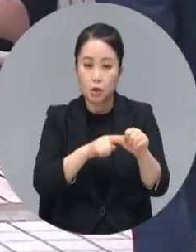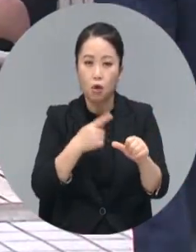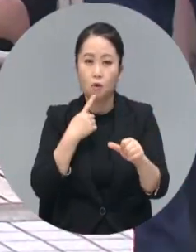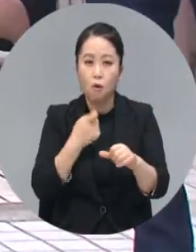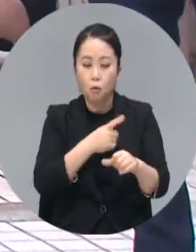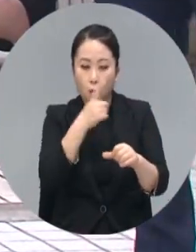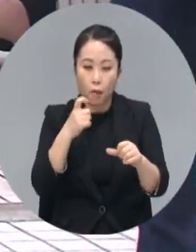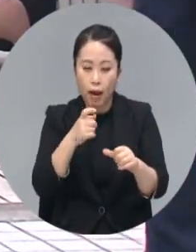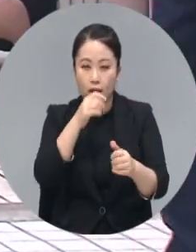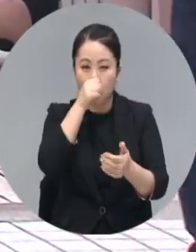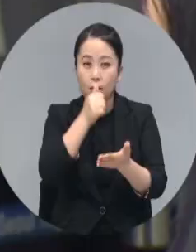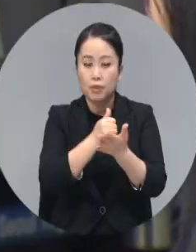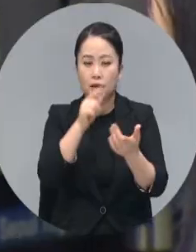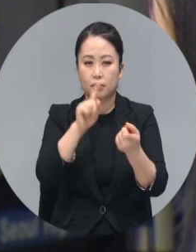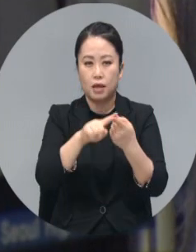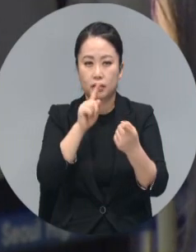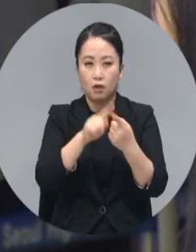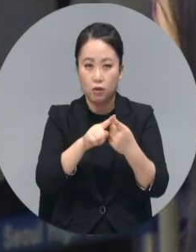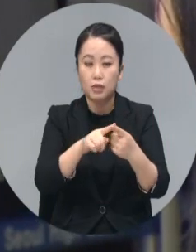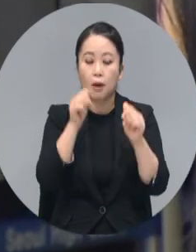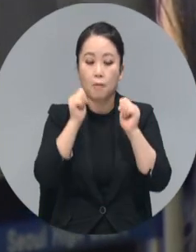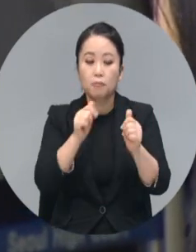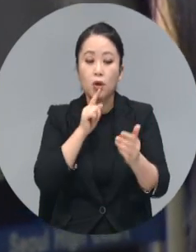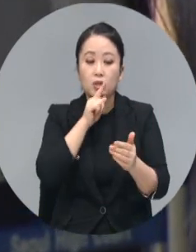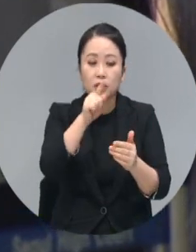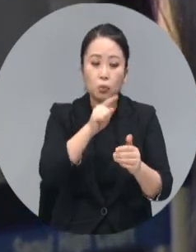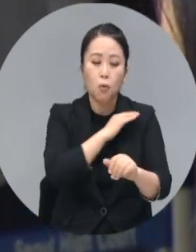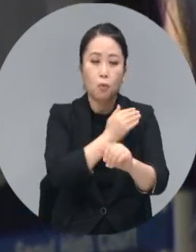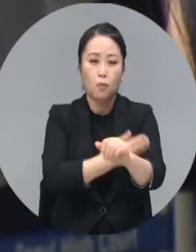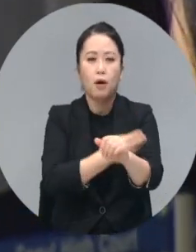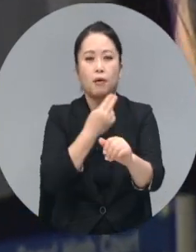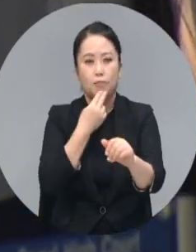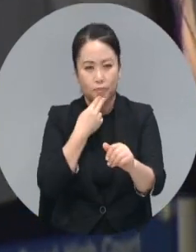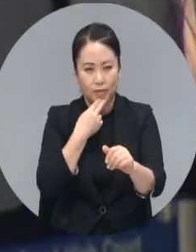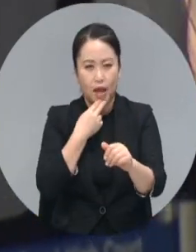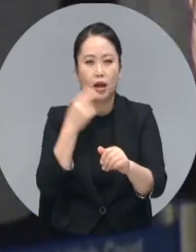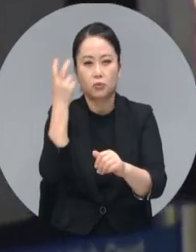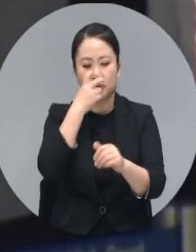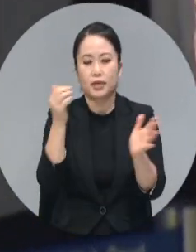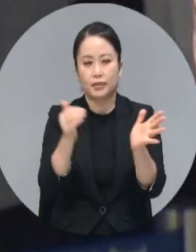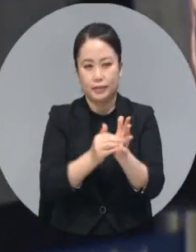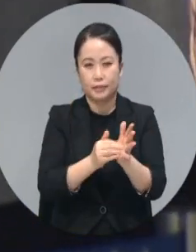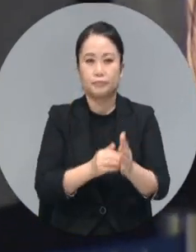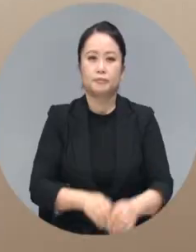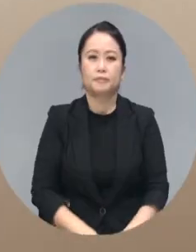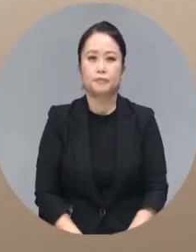대해 공소권 없음으로 수사를 종결할 예정입니다. MBC 뉴스 현지호입니다.